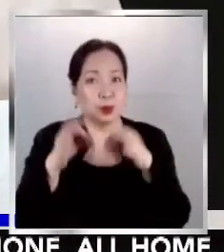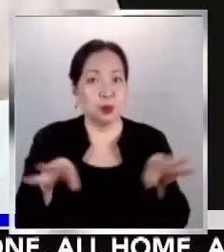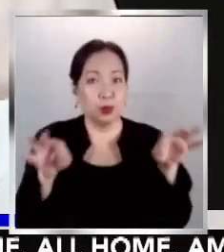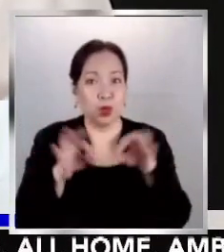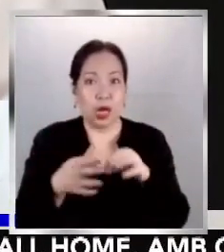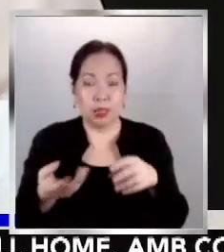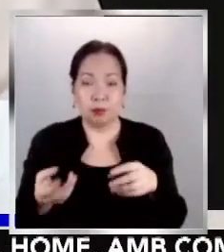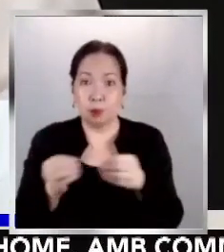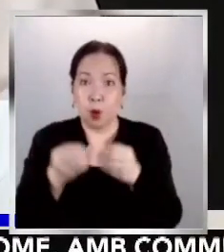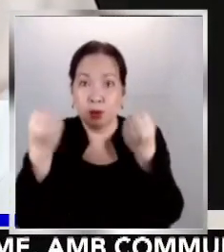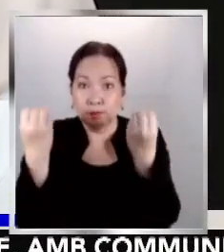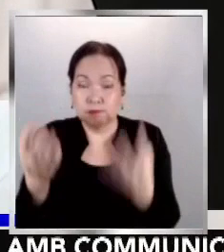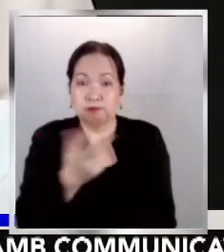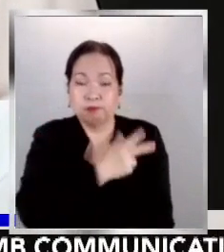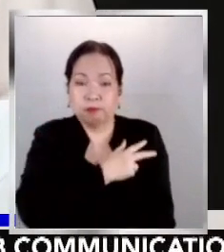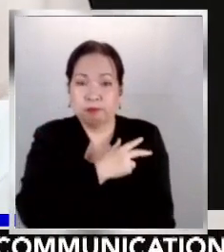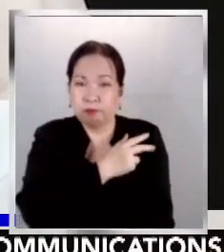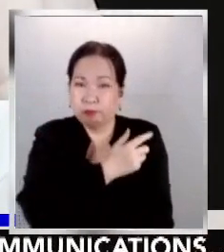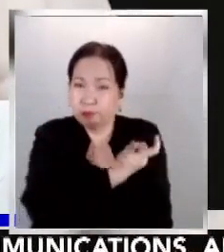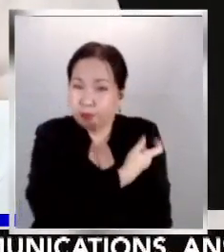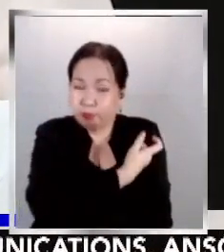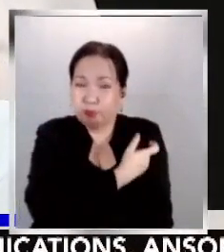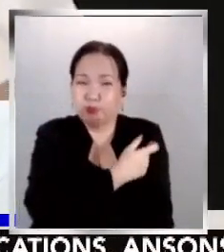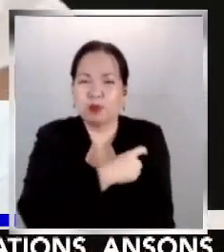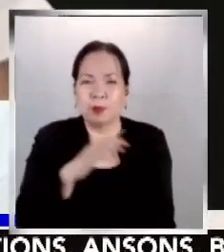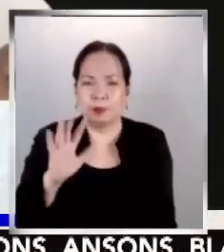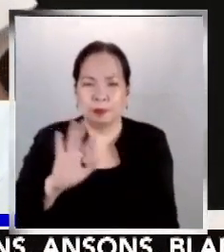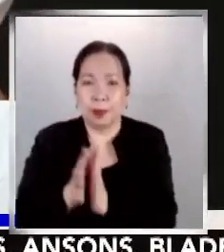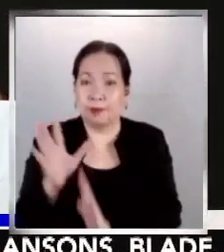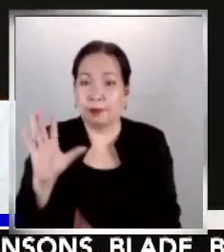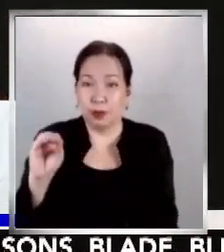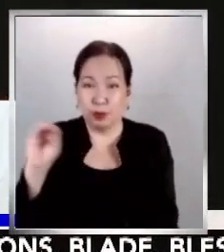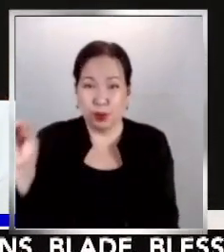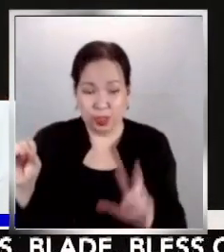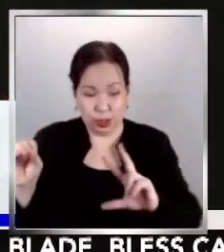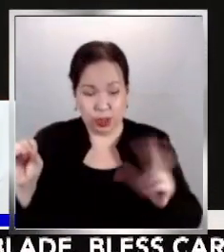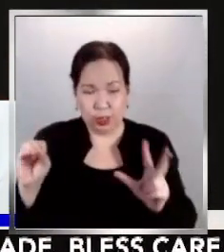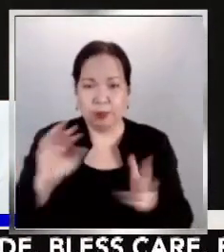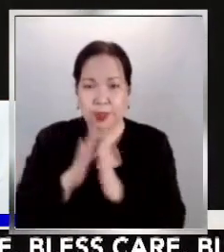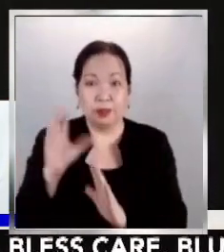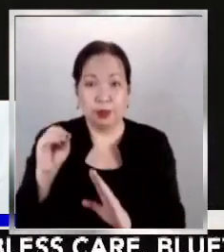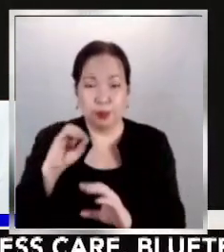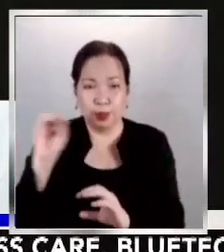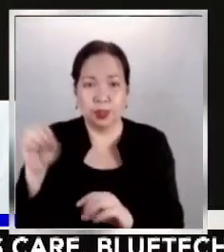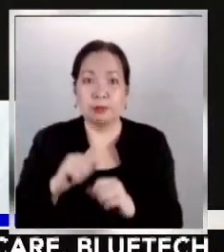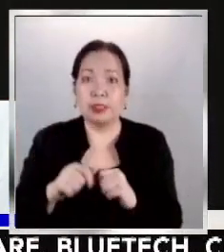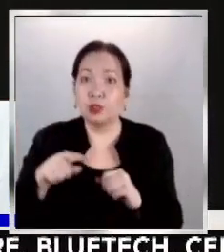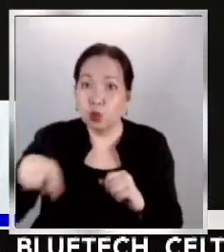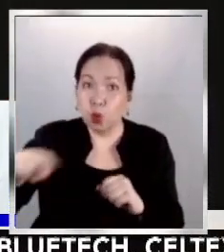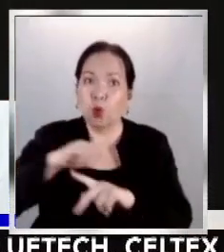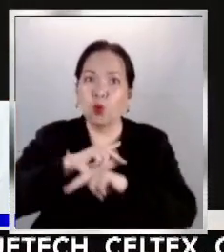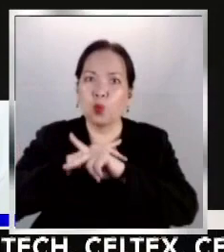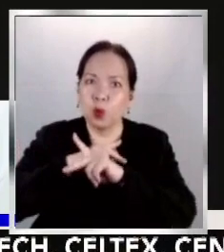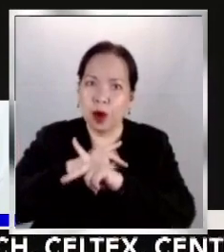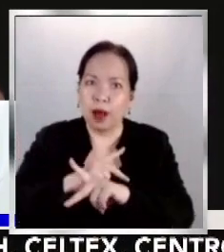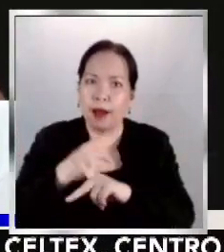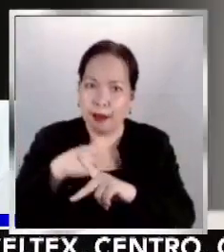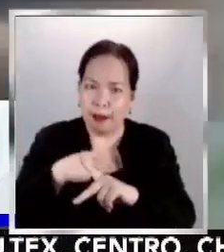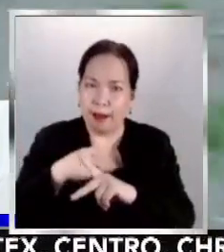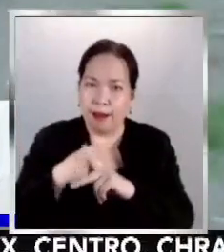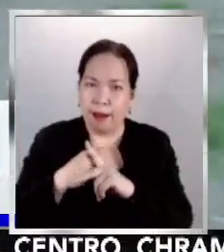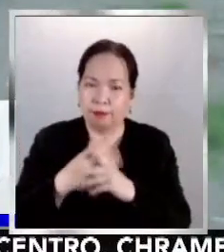to 50% para meron tayong tinatawag na wall of immunity. Magtulungan